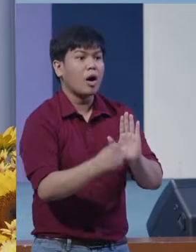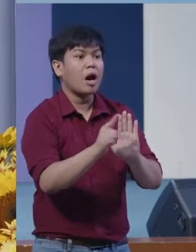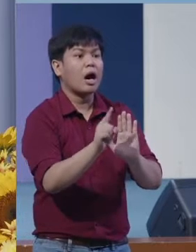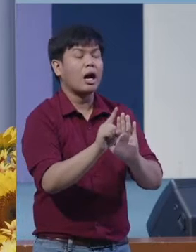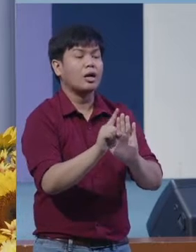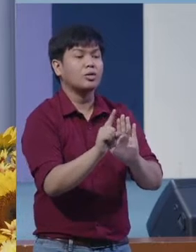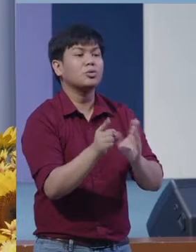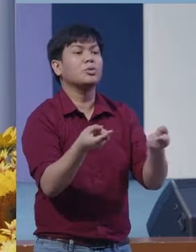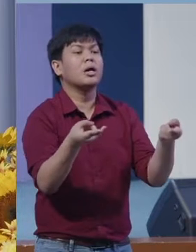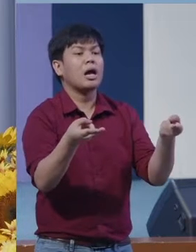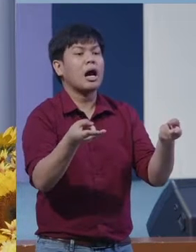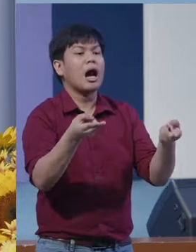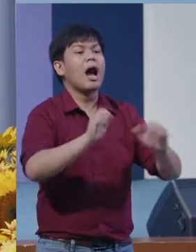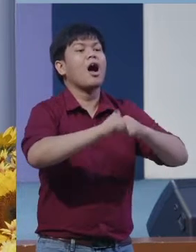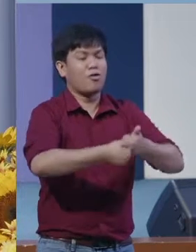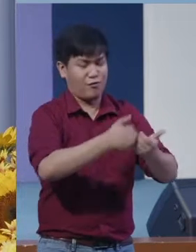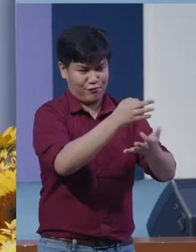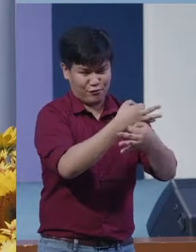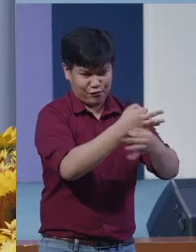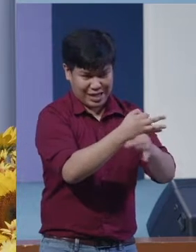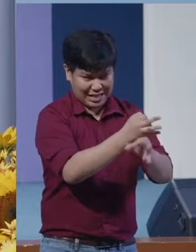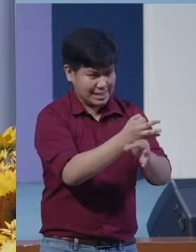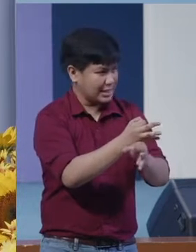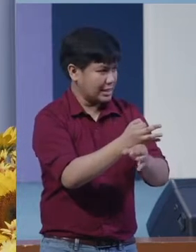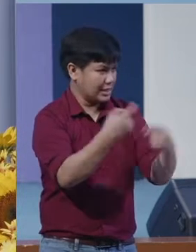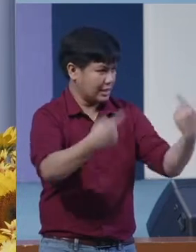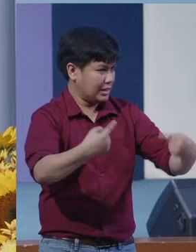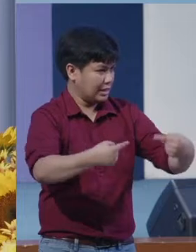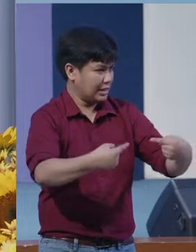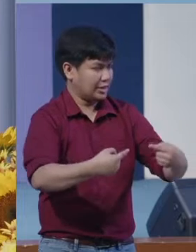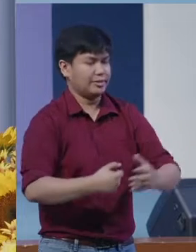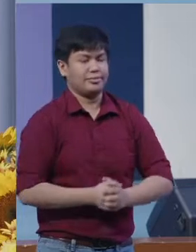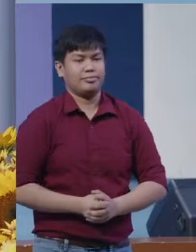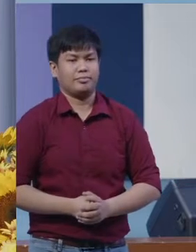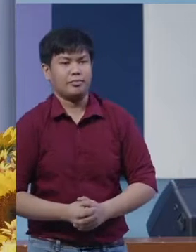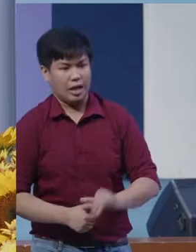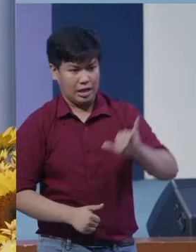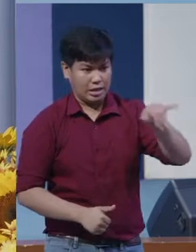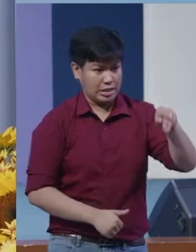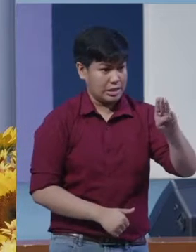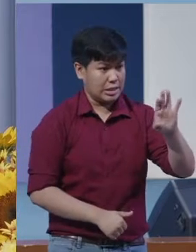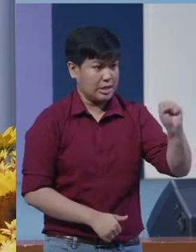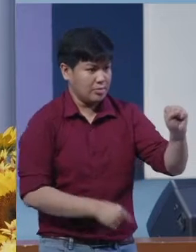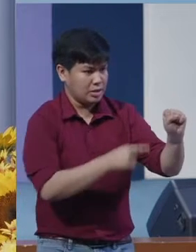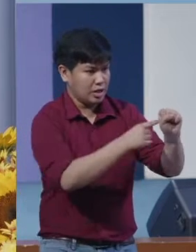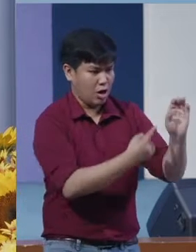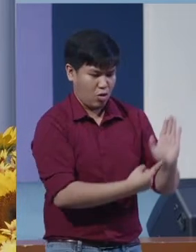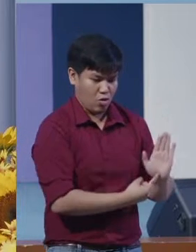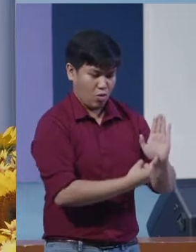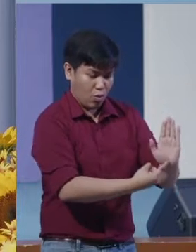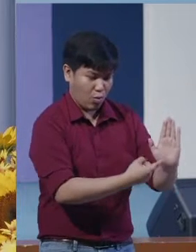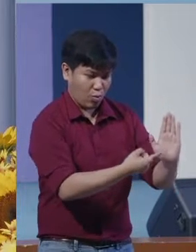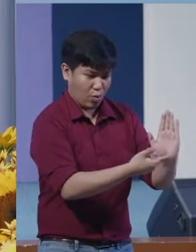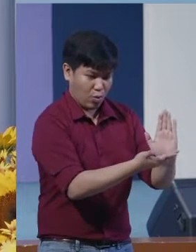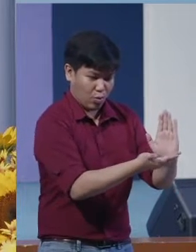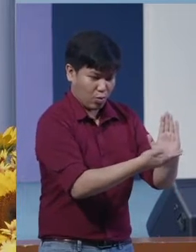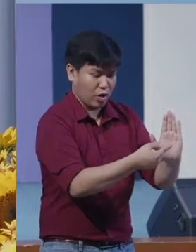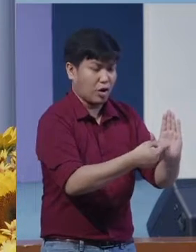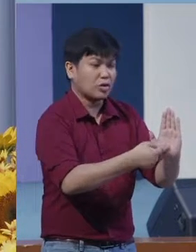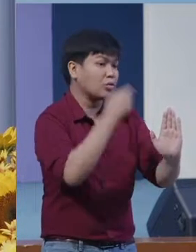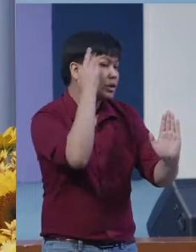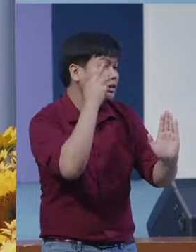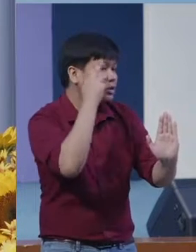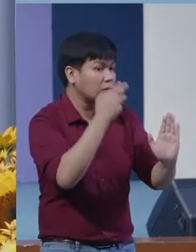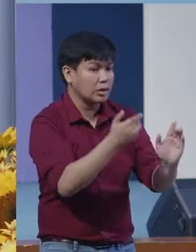sagot sa pag-aaway, yung lunas. So sabi niya, ito ang sanhi, ito ang cause. Ito naman ang